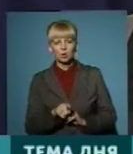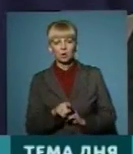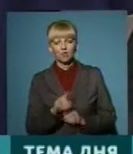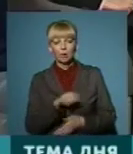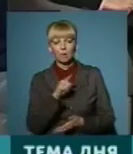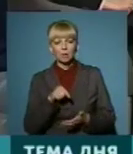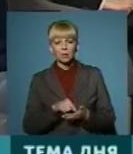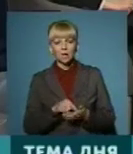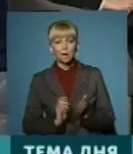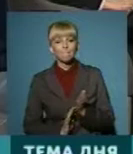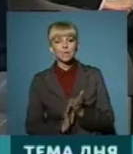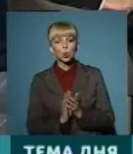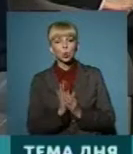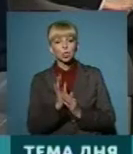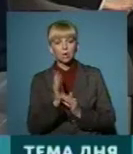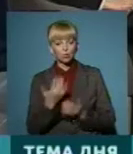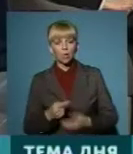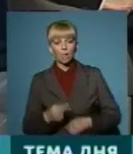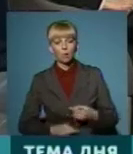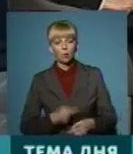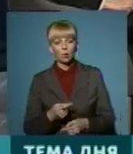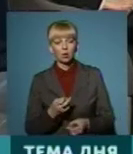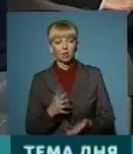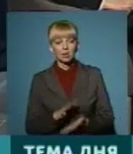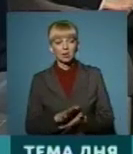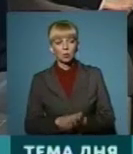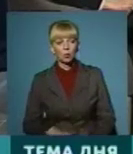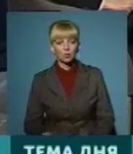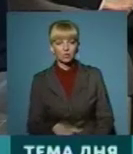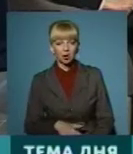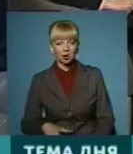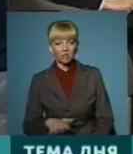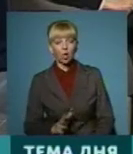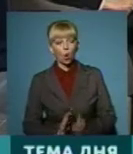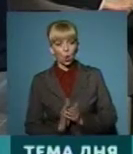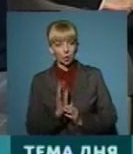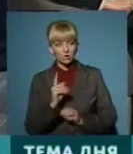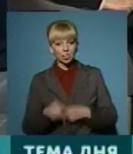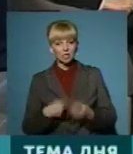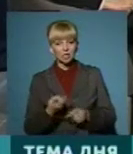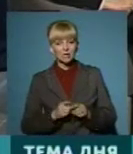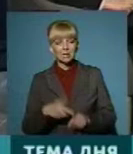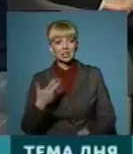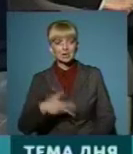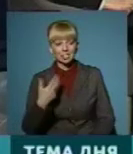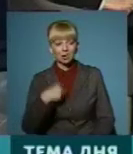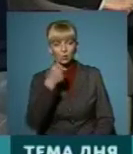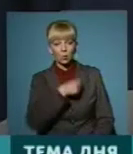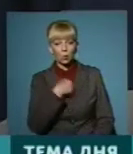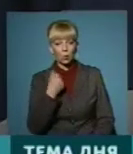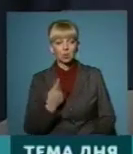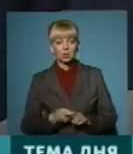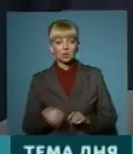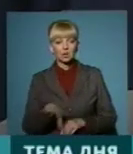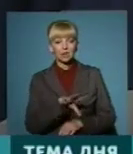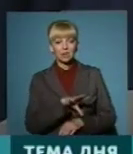в підростаючого вже покоління, яке на забруднених територіях зростає, навіть через оці 30 років це все